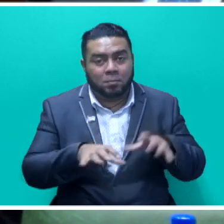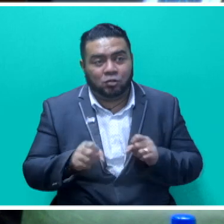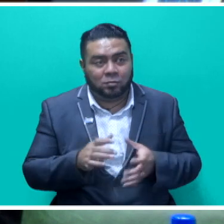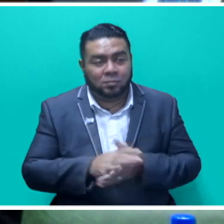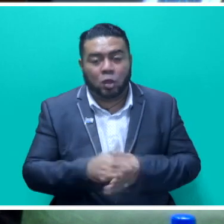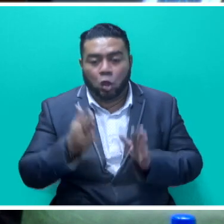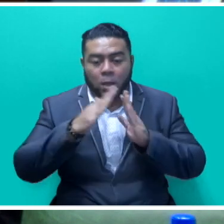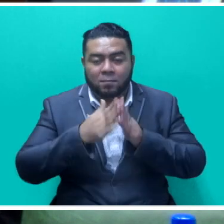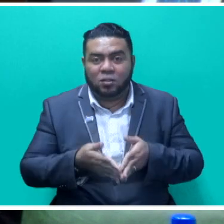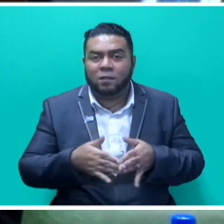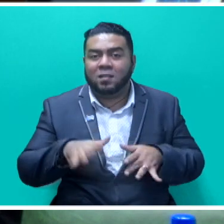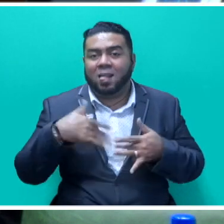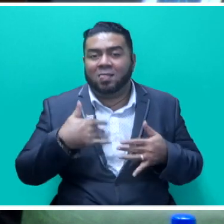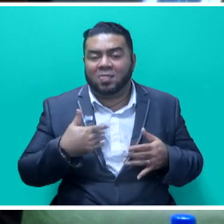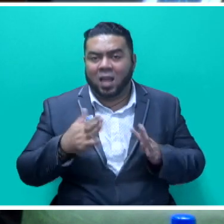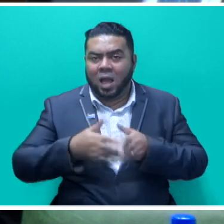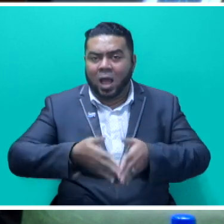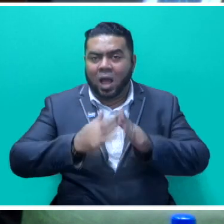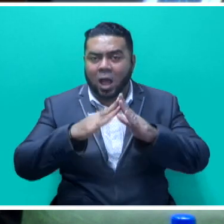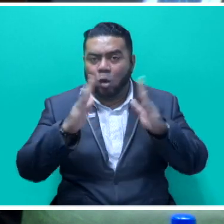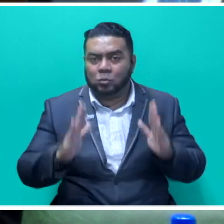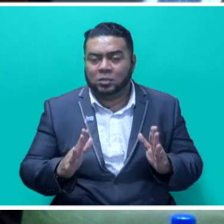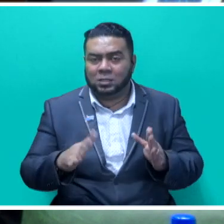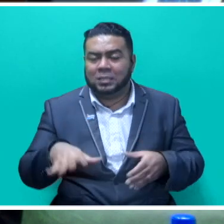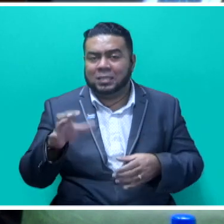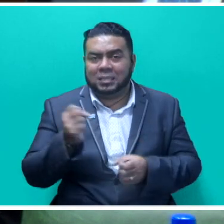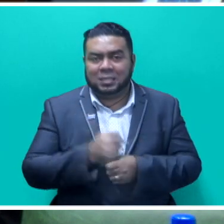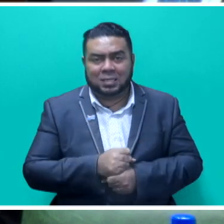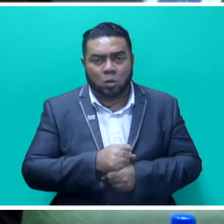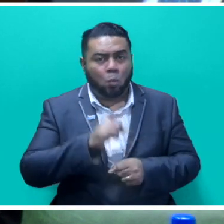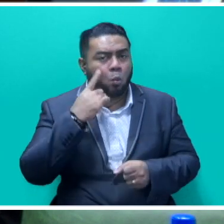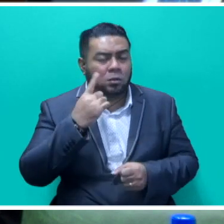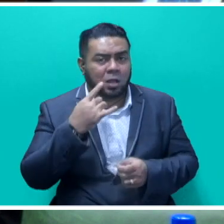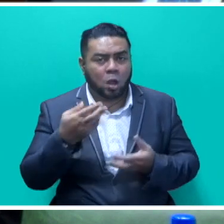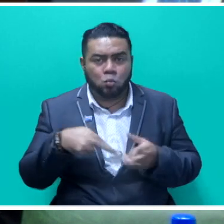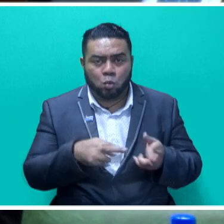सफल व्यापारी नहीं हूँ, बल्कि मैं एक सफल गन्ने का किसान भी हूँ।